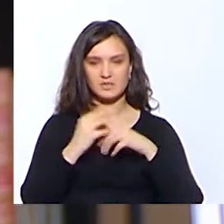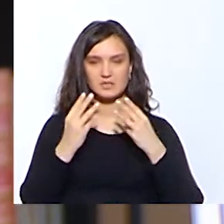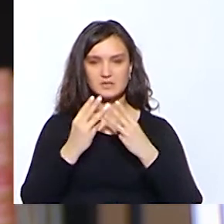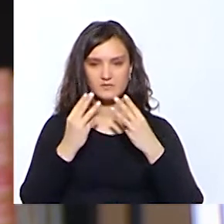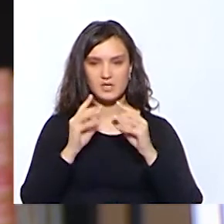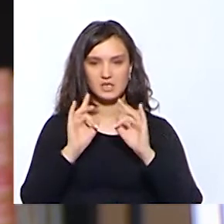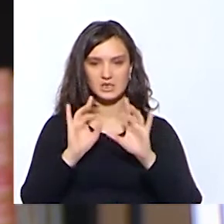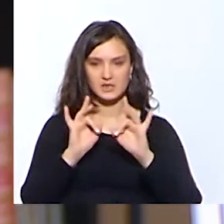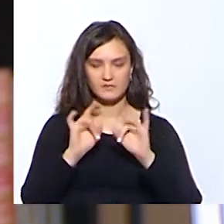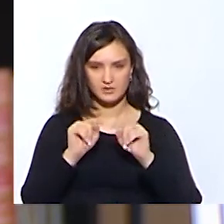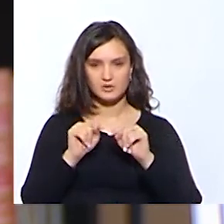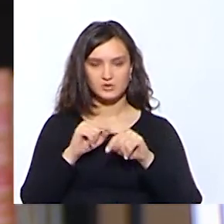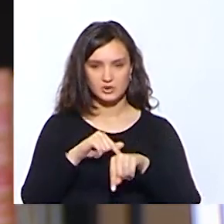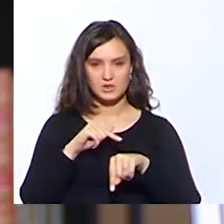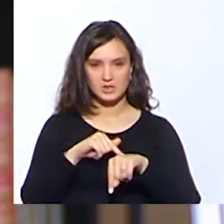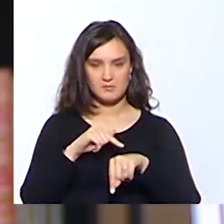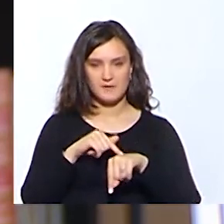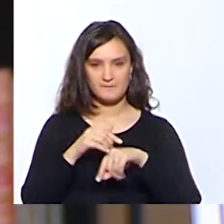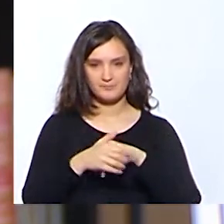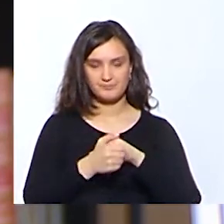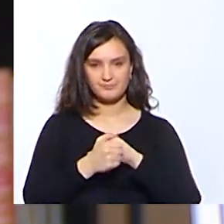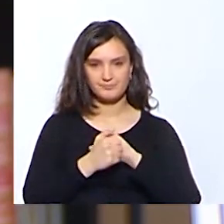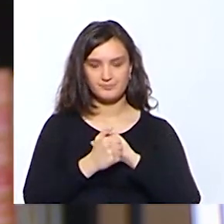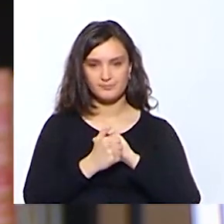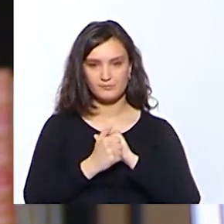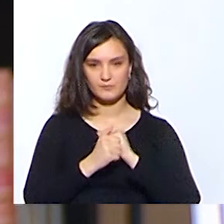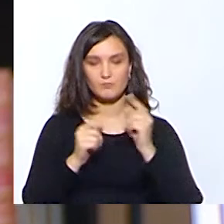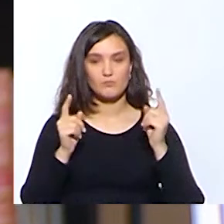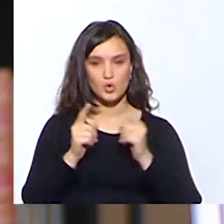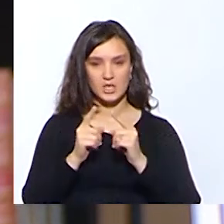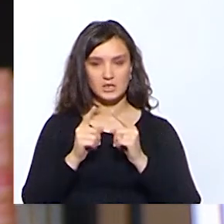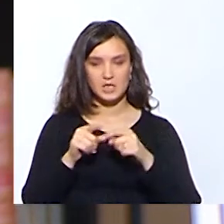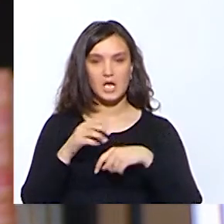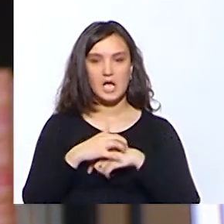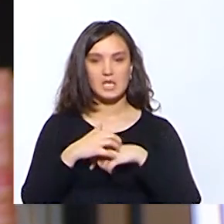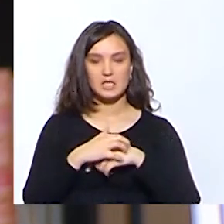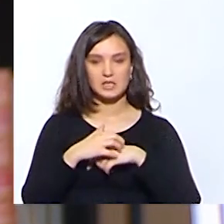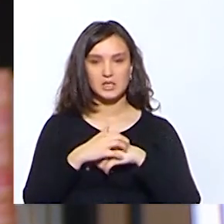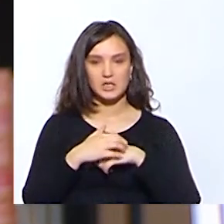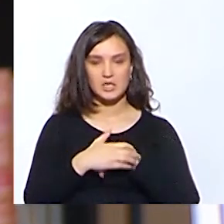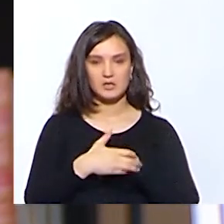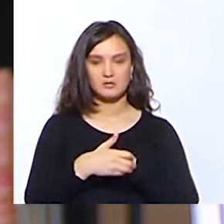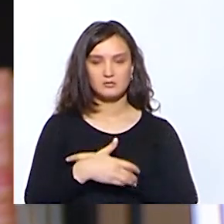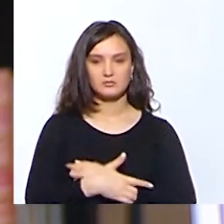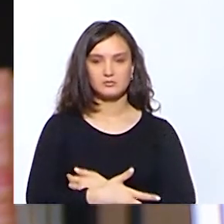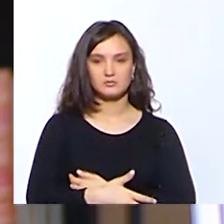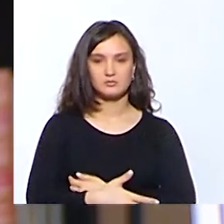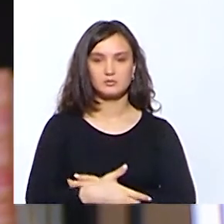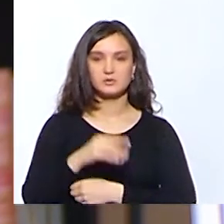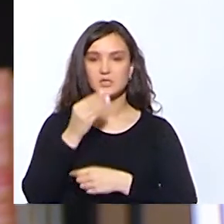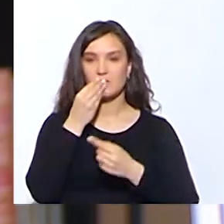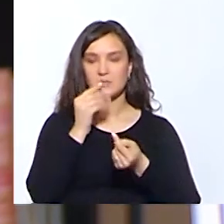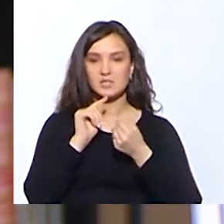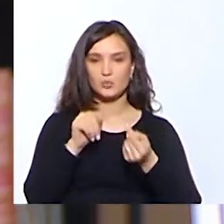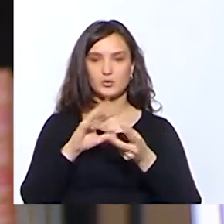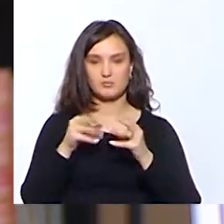შეგრძნება და ზოგჯერ მოხშობის შეგრძნება. ერთი სიტყვით, ჭეშმარიტი, ალერგიული რეაქცია და საკვების აუტანლობა, ეს